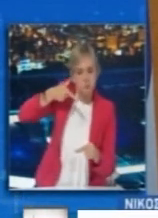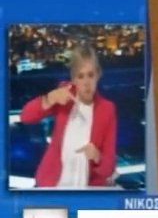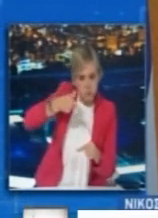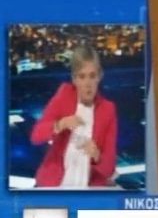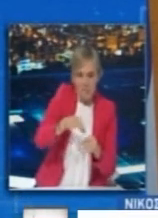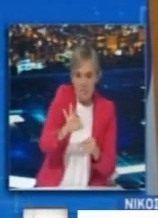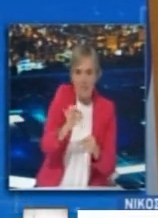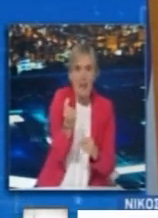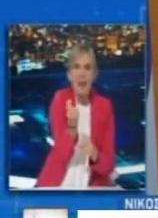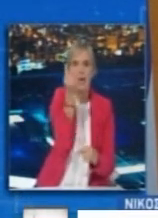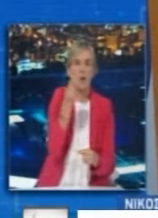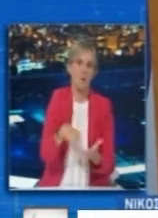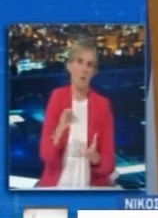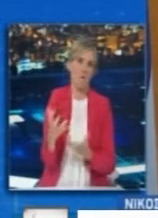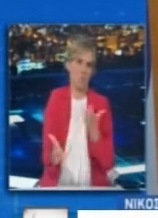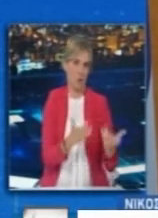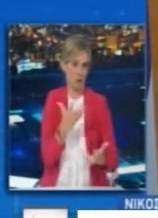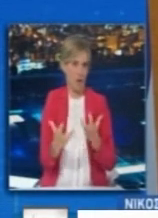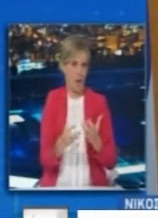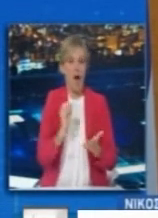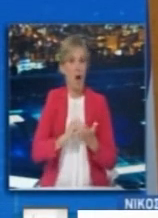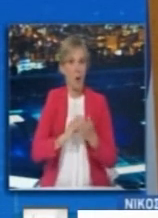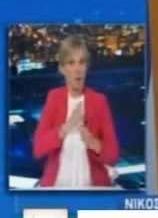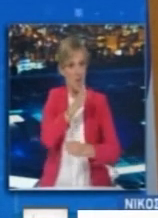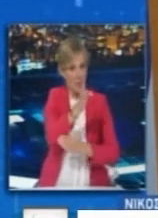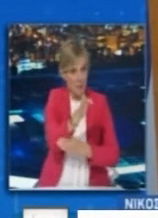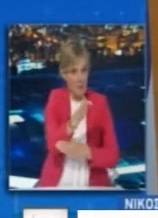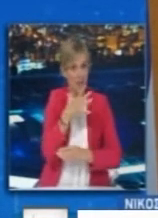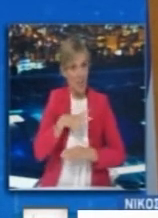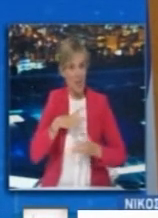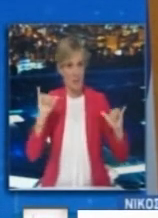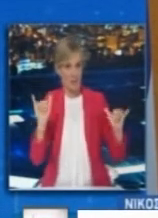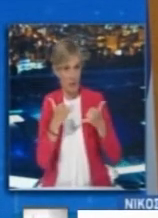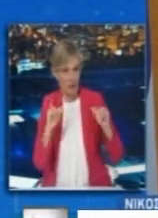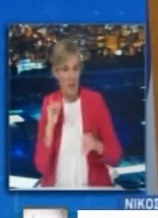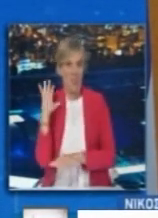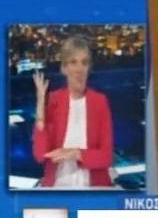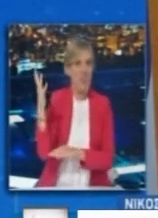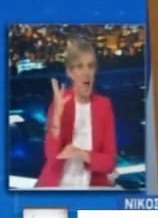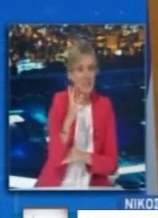να προκαλέσει πυρκαγιά. Δεν επιτρέπεται η πρόσβαση σε δάση, δεν επιτρέπεται η πρόσβαση σε